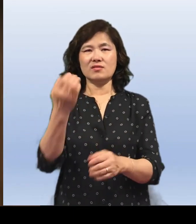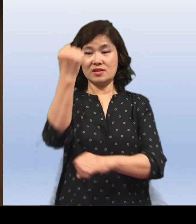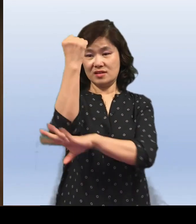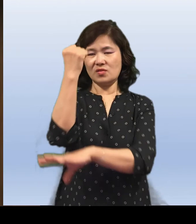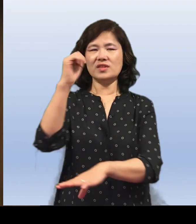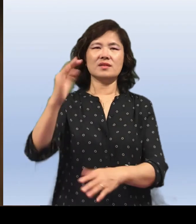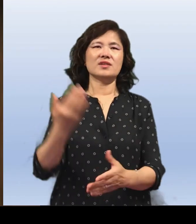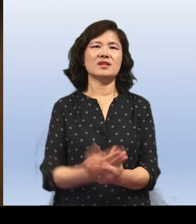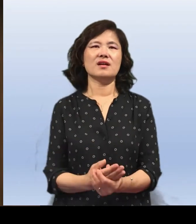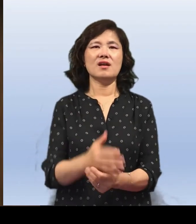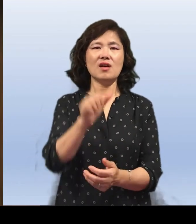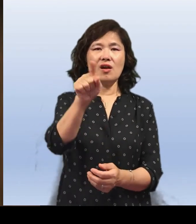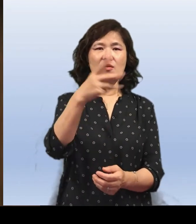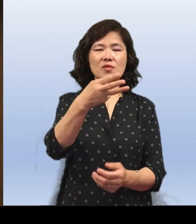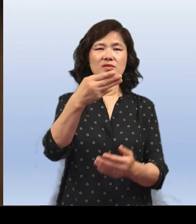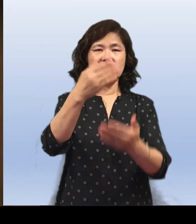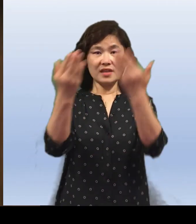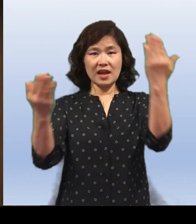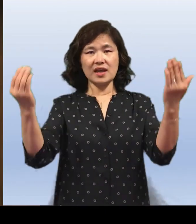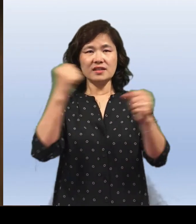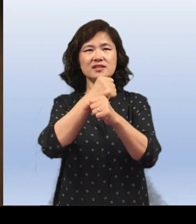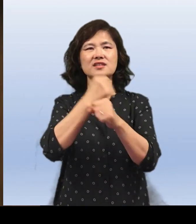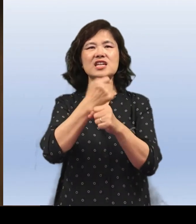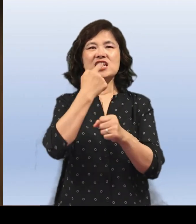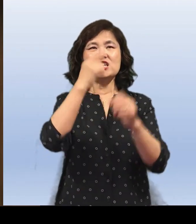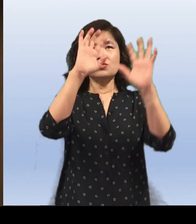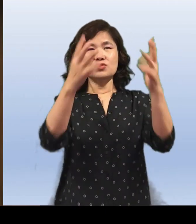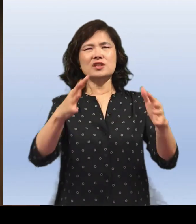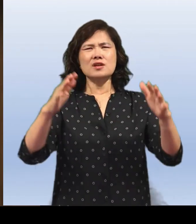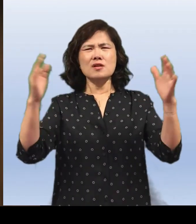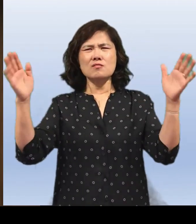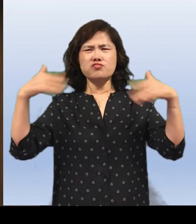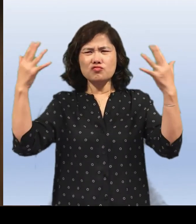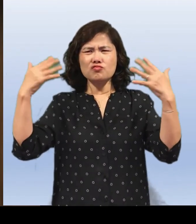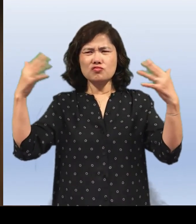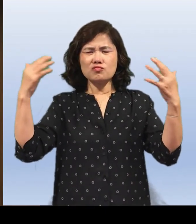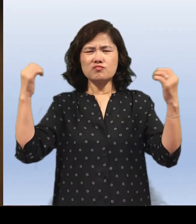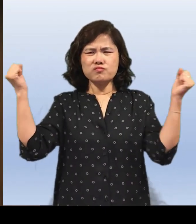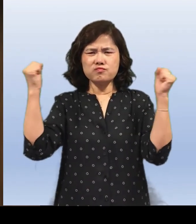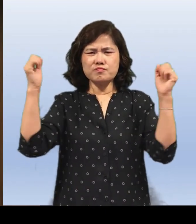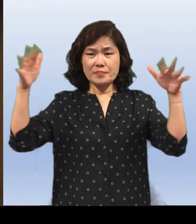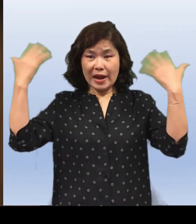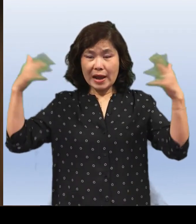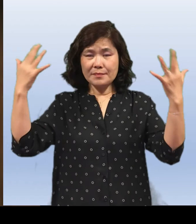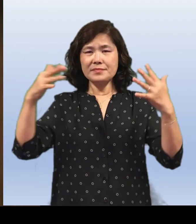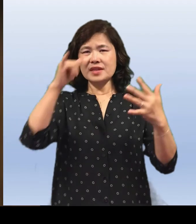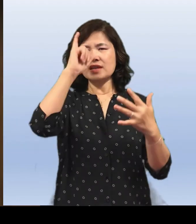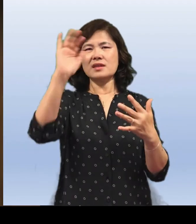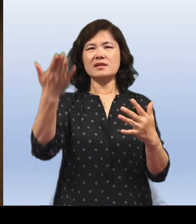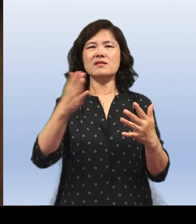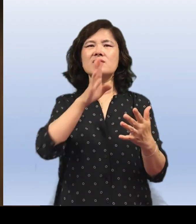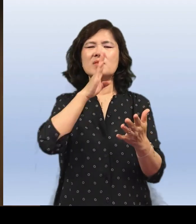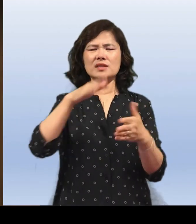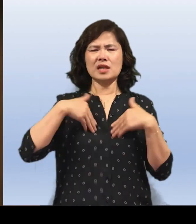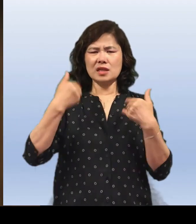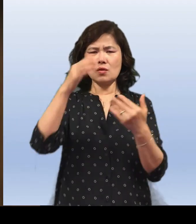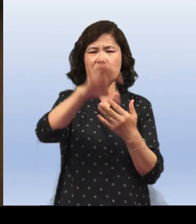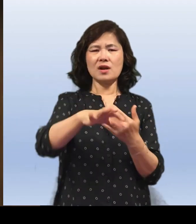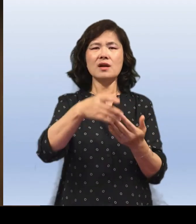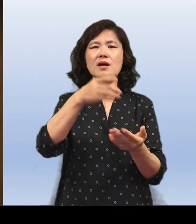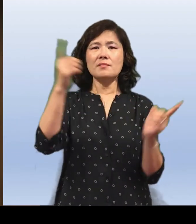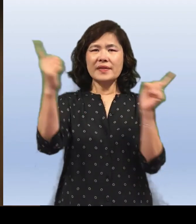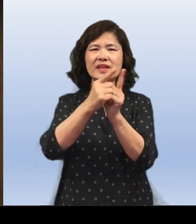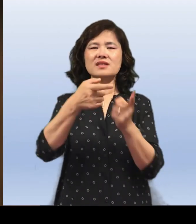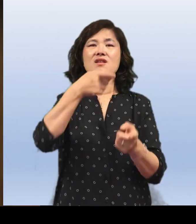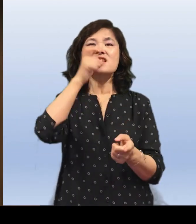그리고 이 헐몬산은 산 정상의 눈이 북풍이 날아와서 내려오다가 따뜻한 공기와 만나서 이슬이